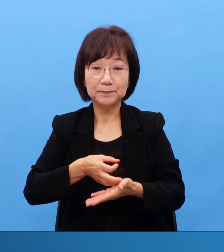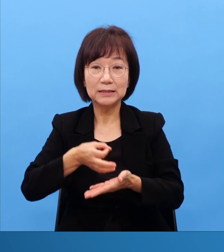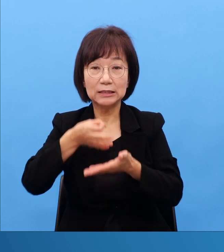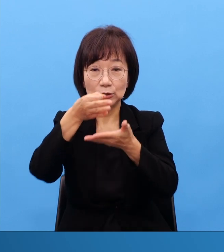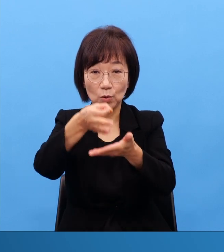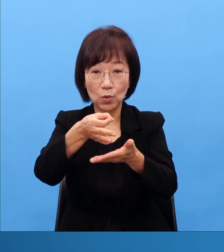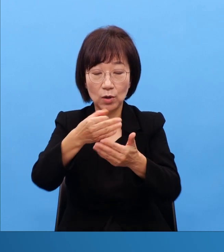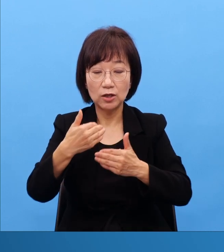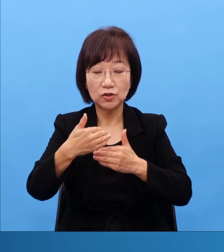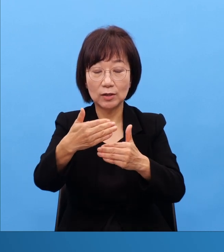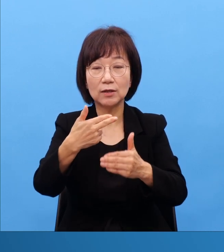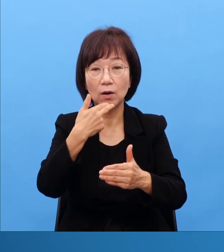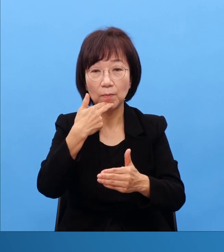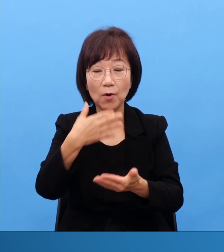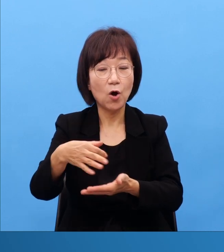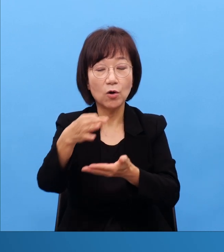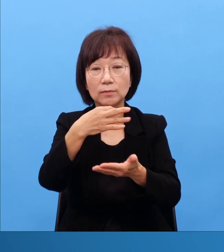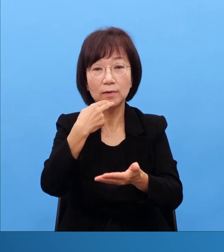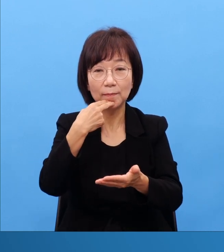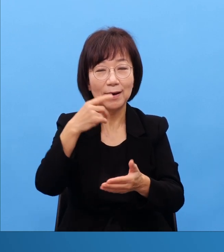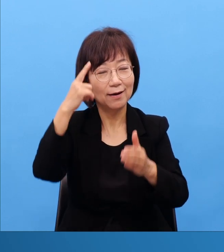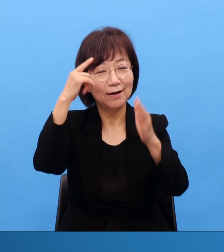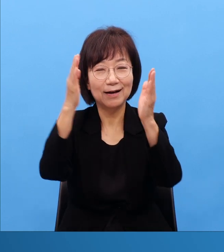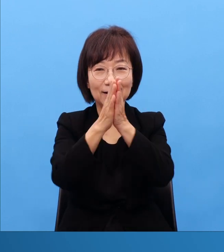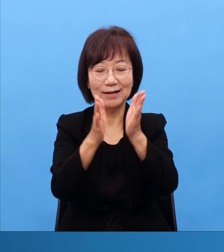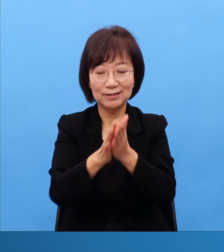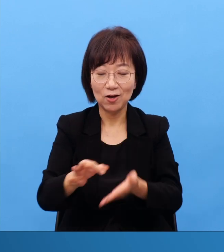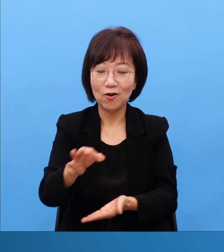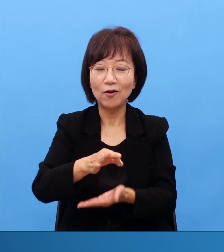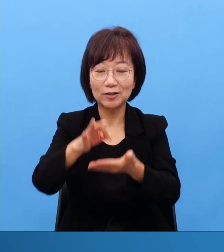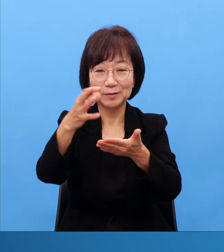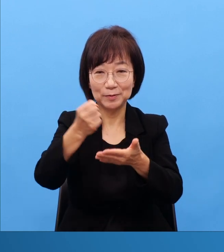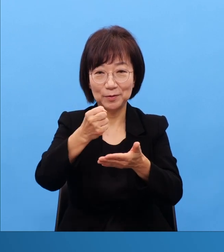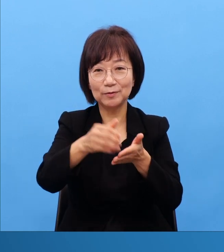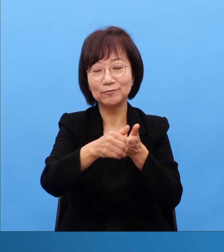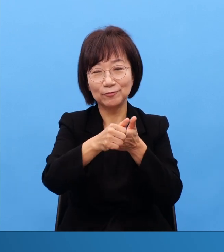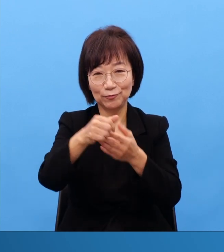없이 미래교회를 마음 담은 자발적인 헌금으로 진행됩니다.